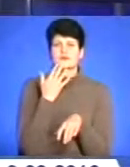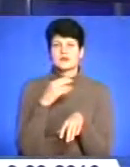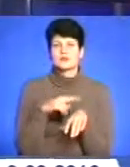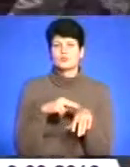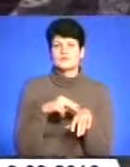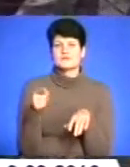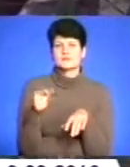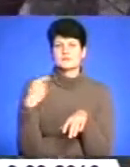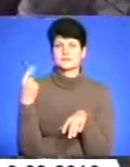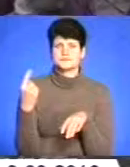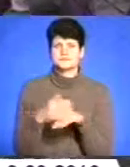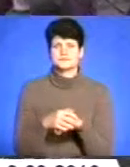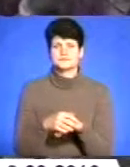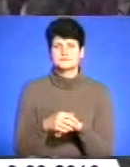області.